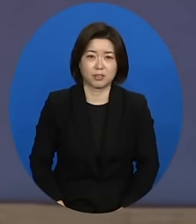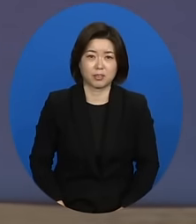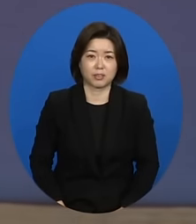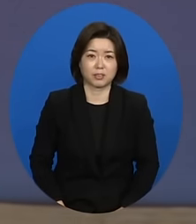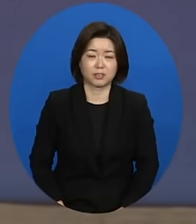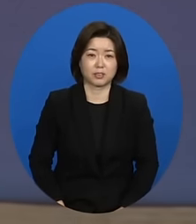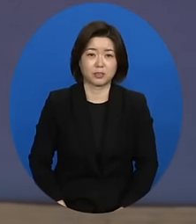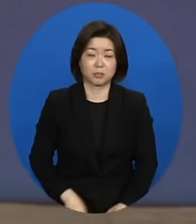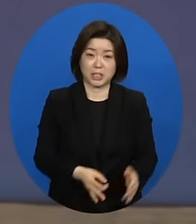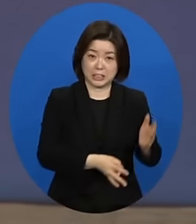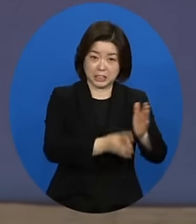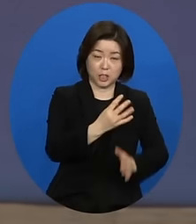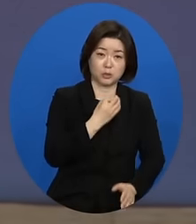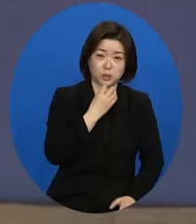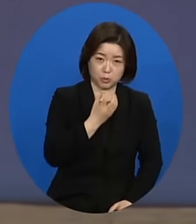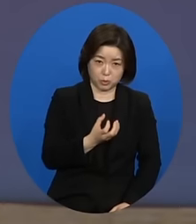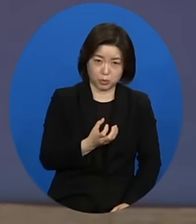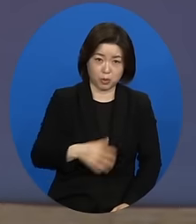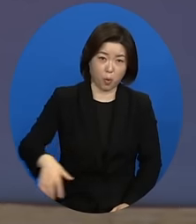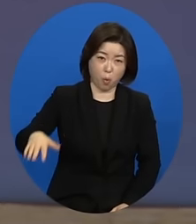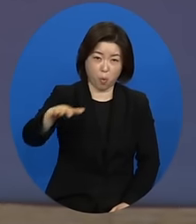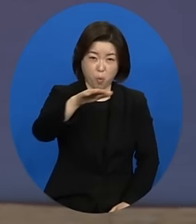유대와 예루살렘과 유대와